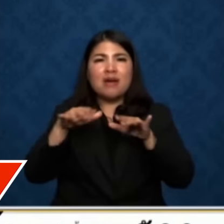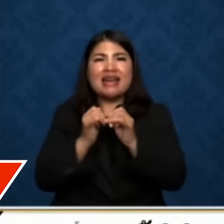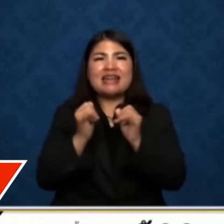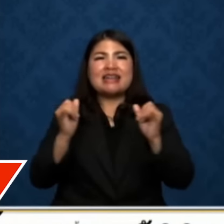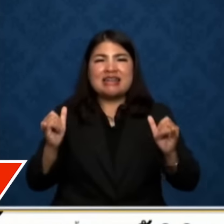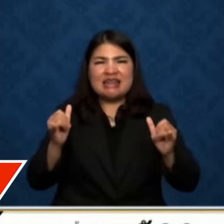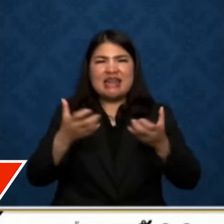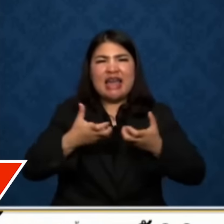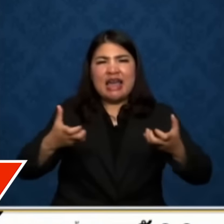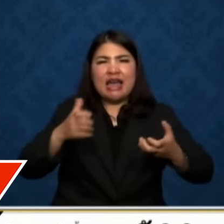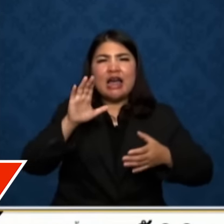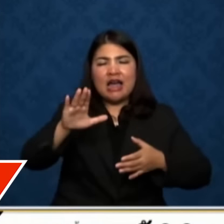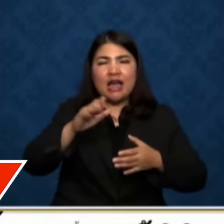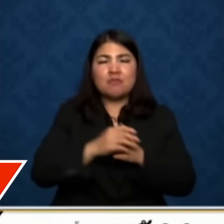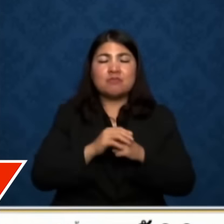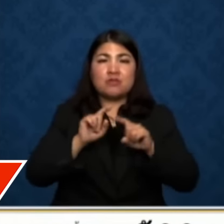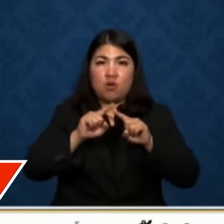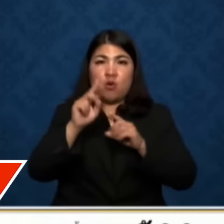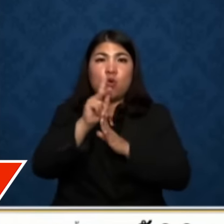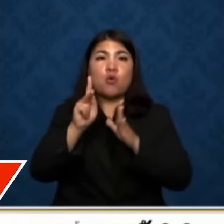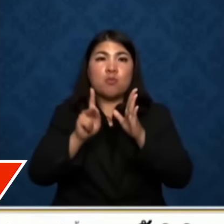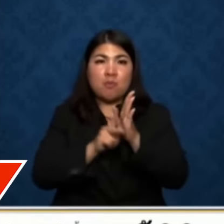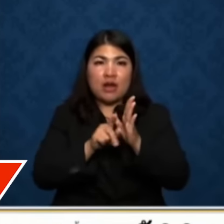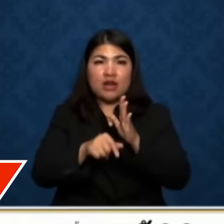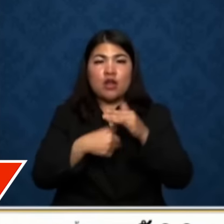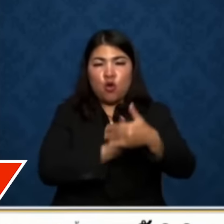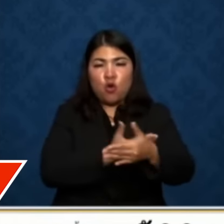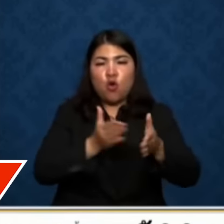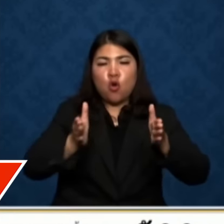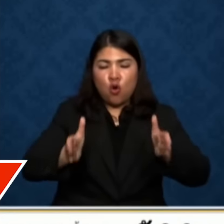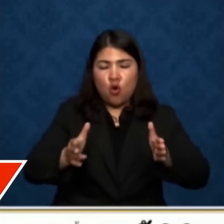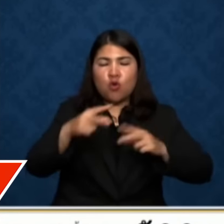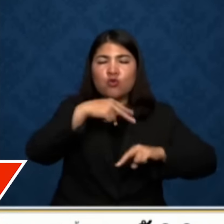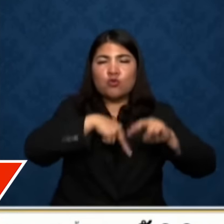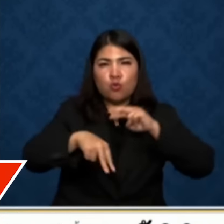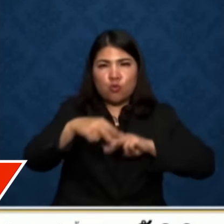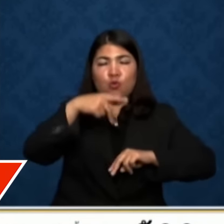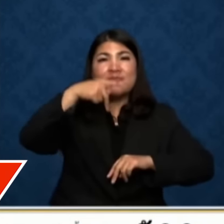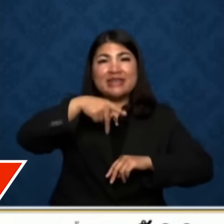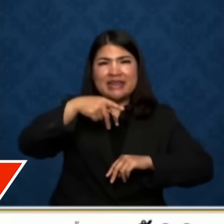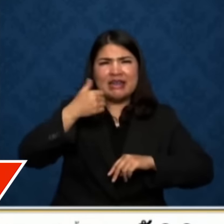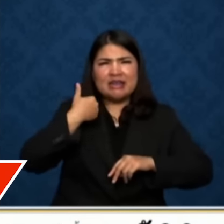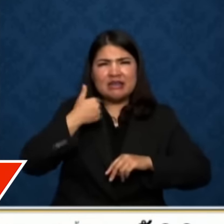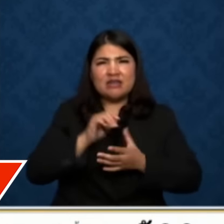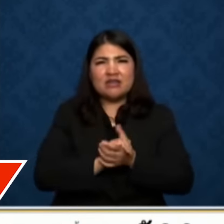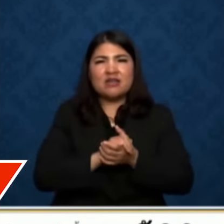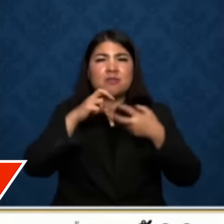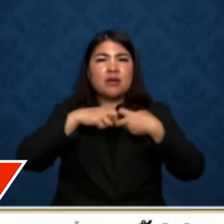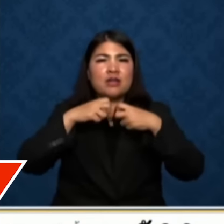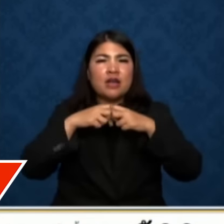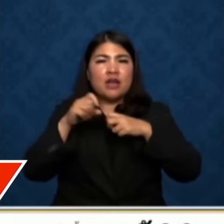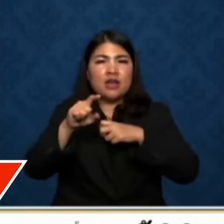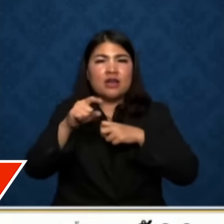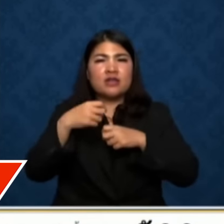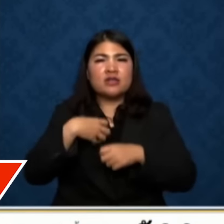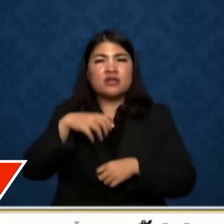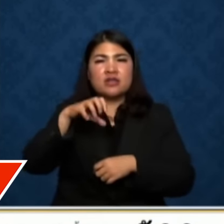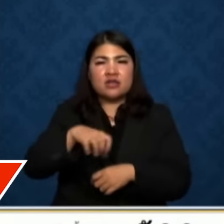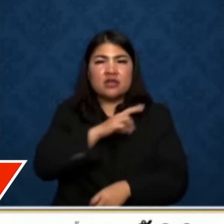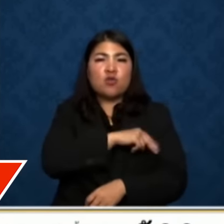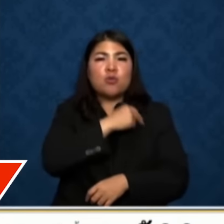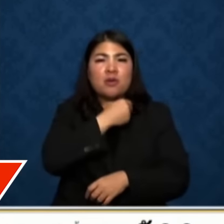ฎหมายทุกข้อต้องมีข้อยกเว้นครับเว้นแต่ถ้าอยู่ในห้องควบคุมพิเศษแต่ปัญหาคือห้องควบคุมพิเศษเนี่ยก็คือตามที่สถานพยาบาลเนี่ย